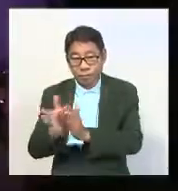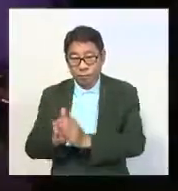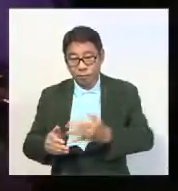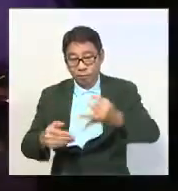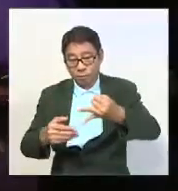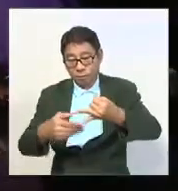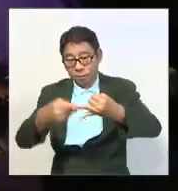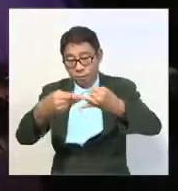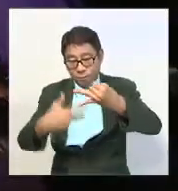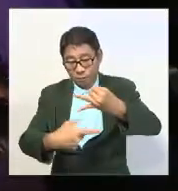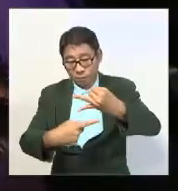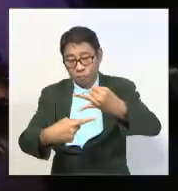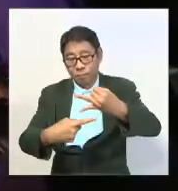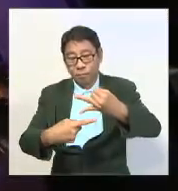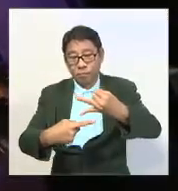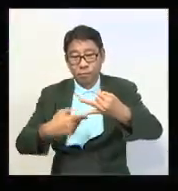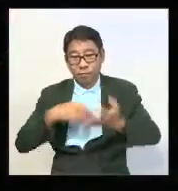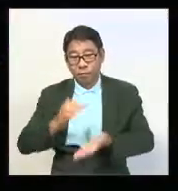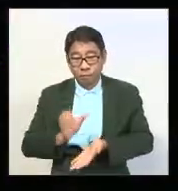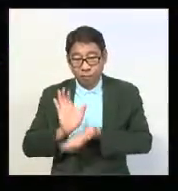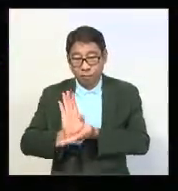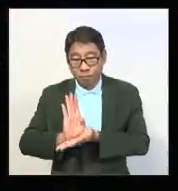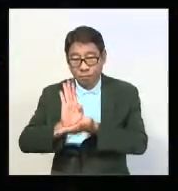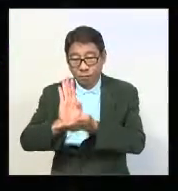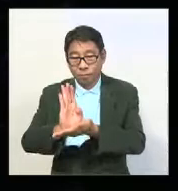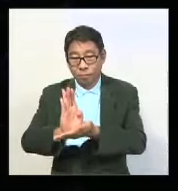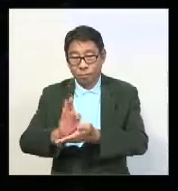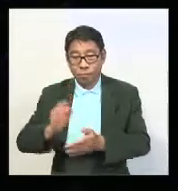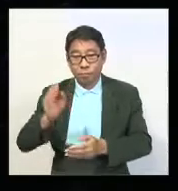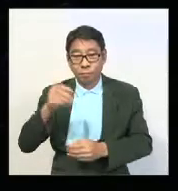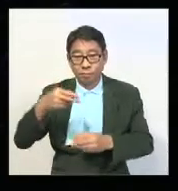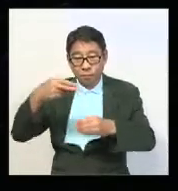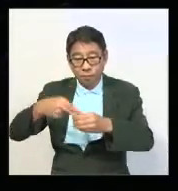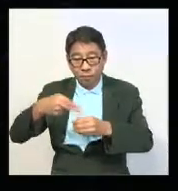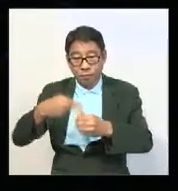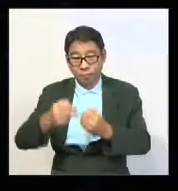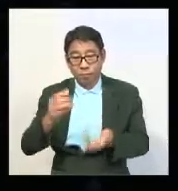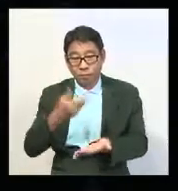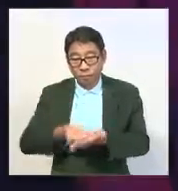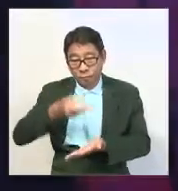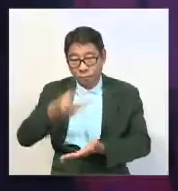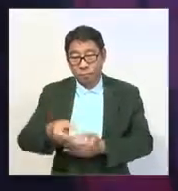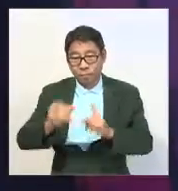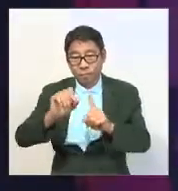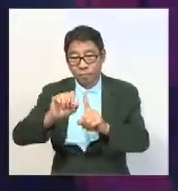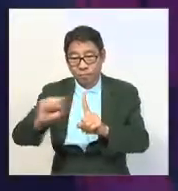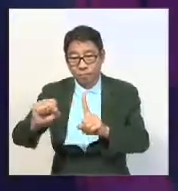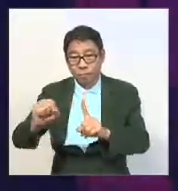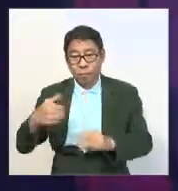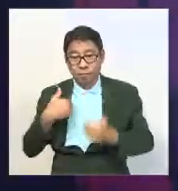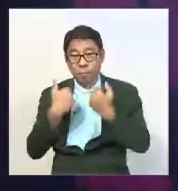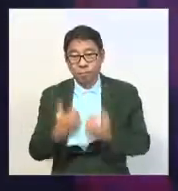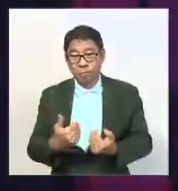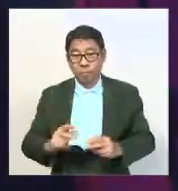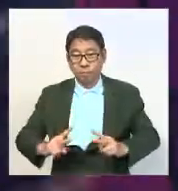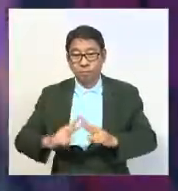น3รางวัลได้รับโล่เกียรติยศจากทางปตท.พร้อมกับเงินรางวัล 100,000 บาทนะคะทางกรมประชา